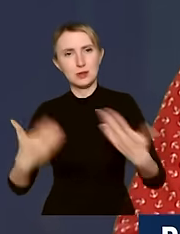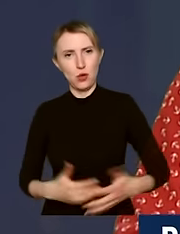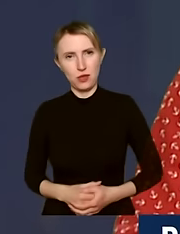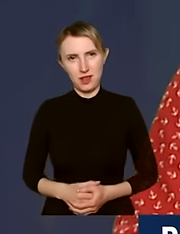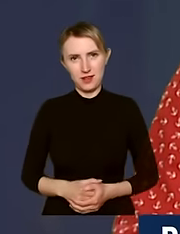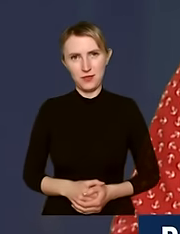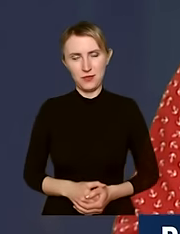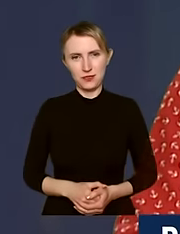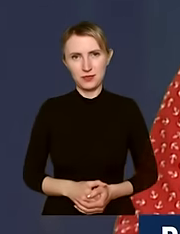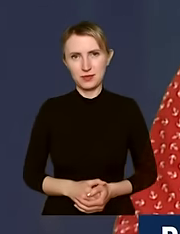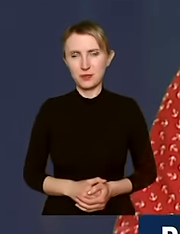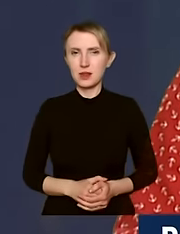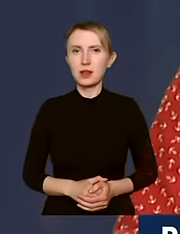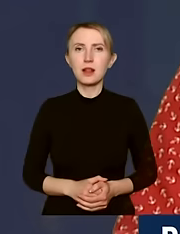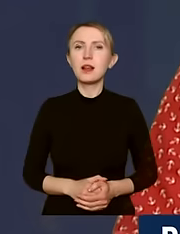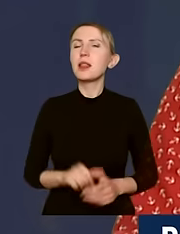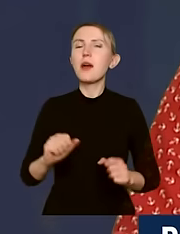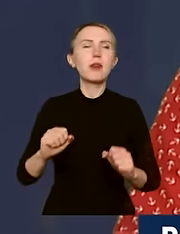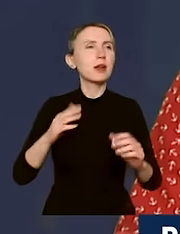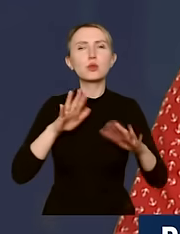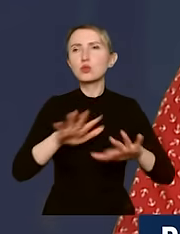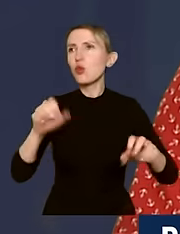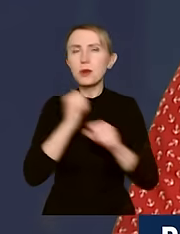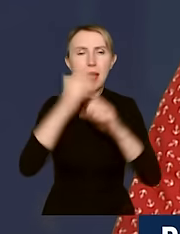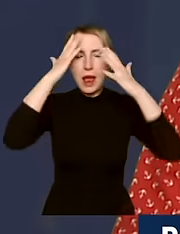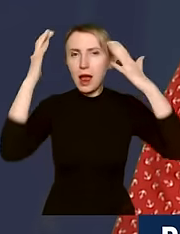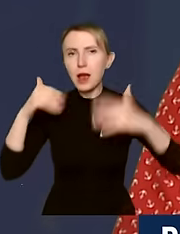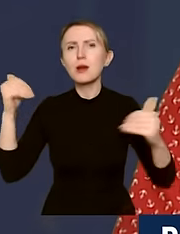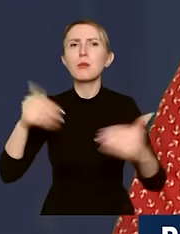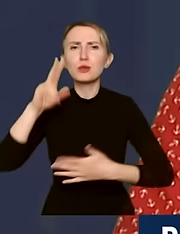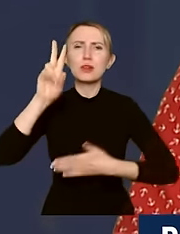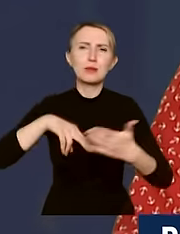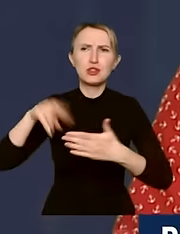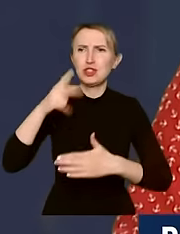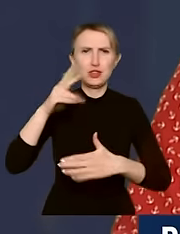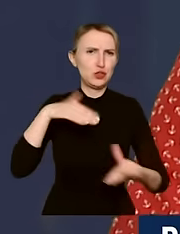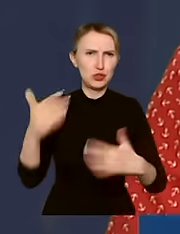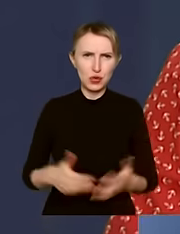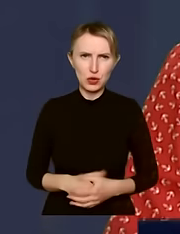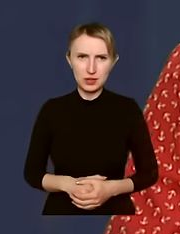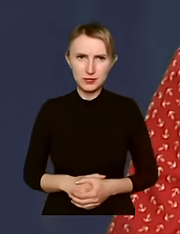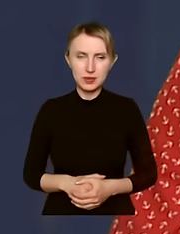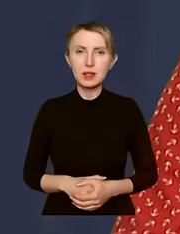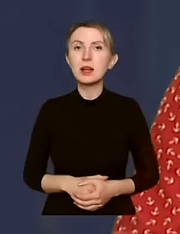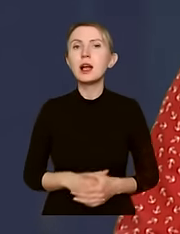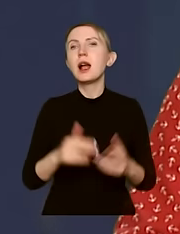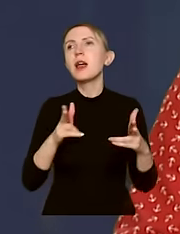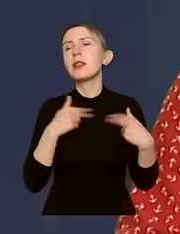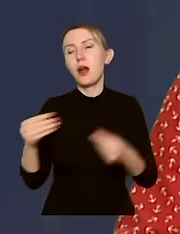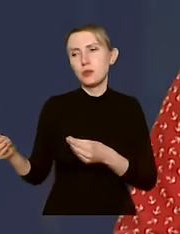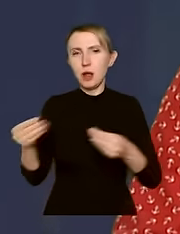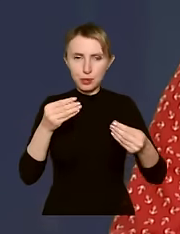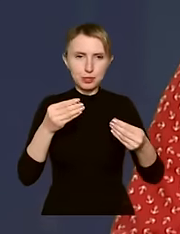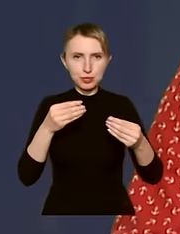nawet zabiegani posłowie są w stanie to przeczytać, idąc z komisji na salę plenarną,